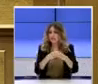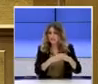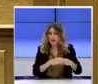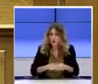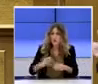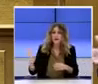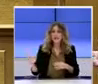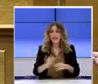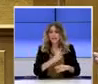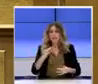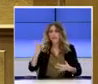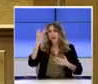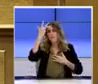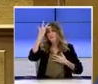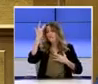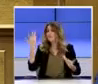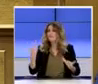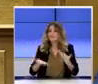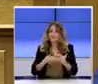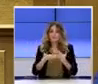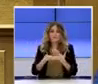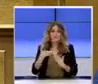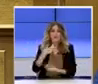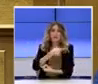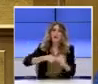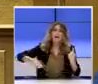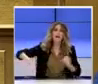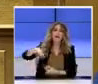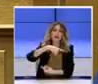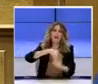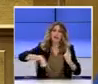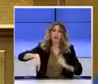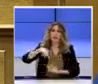Και βεβαίως πάρα πολύ συχνά στην πολιτική αντιπαράθεση